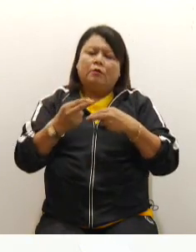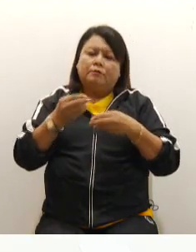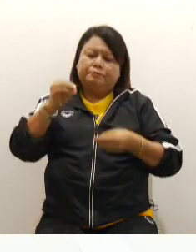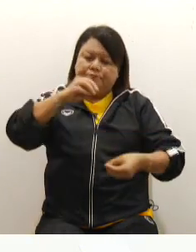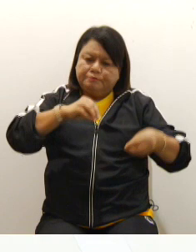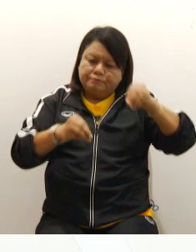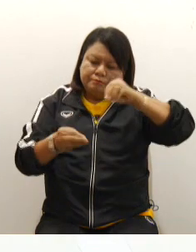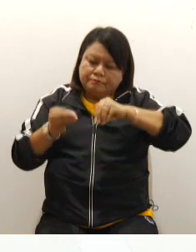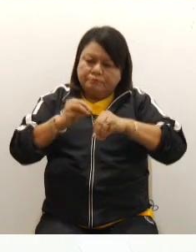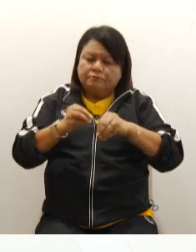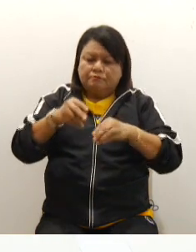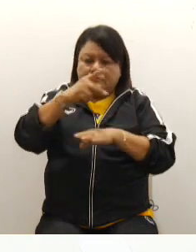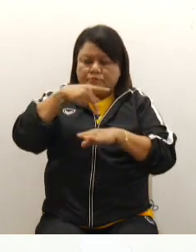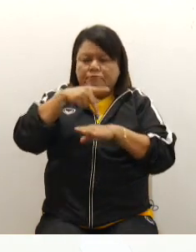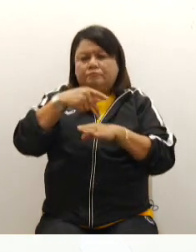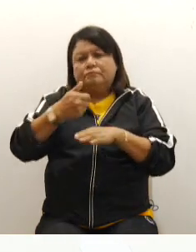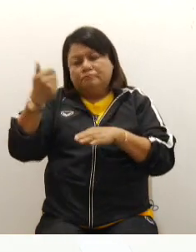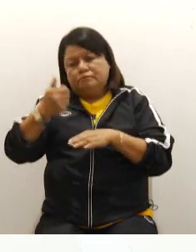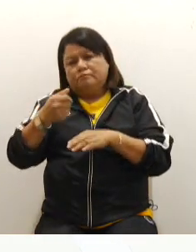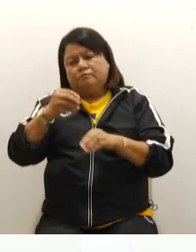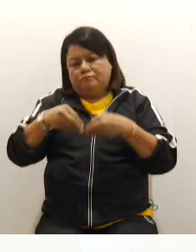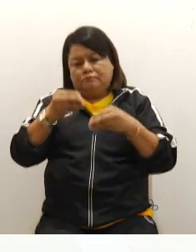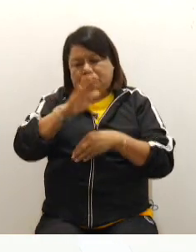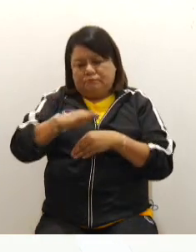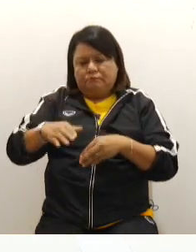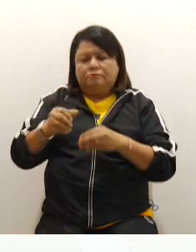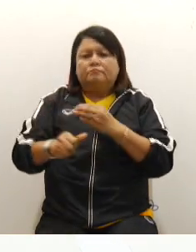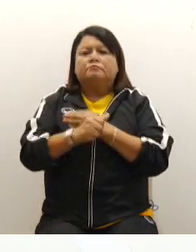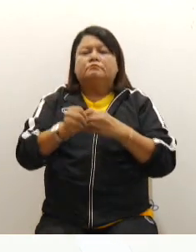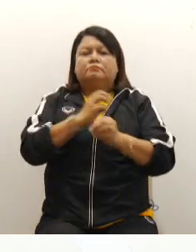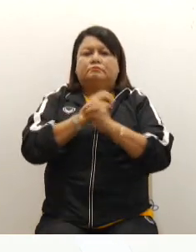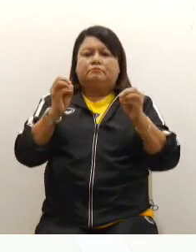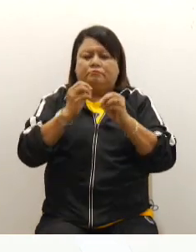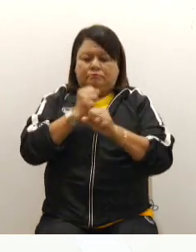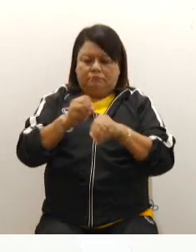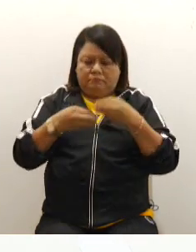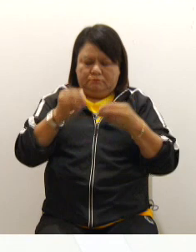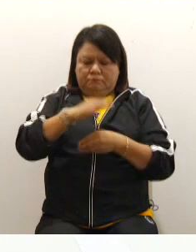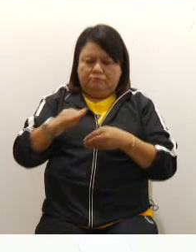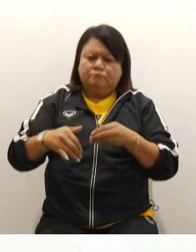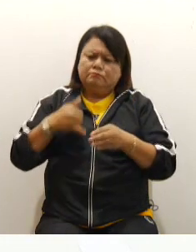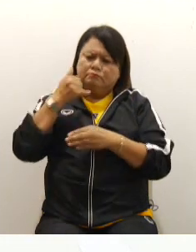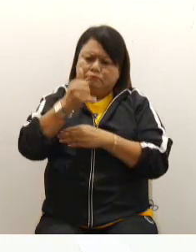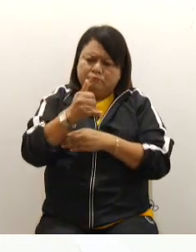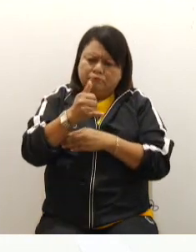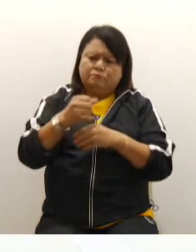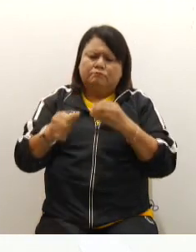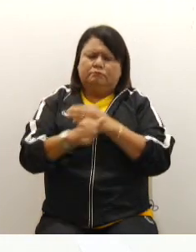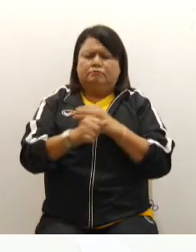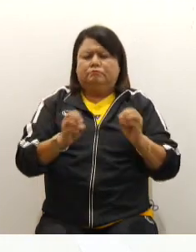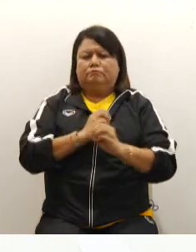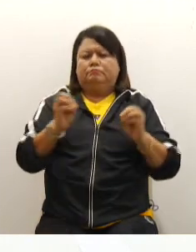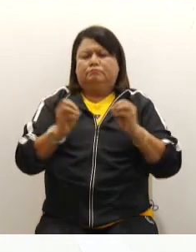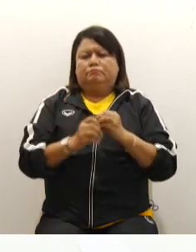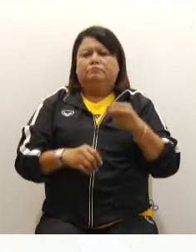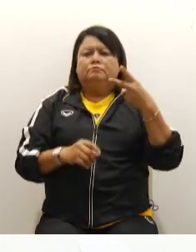ที่อื่นที่จะสร้างความปลอดภัยให้กับเด็กนะครับทำให้เด็กมีความรู้สึกว่าเข้าไปแล้วเนี่ยมันจะไม่เกิดเหตุอะไรกับเขานะครับอัน